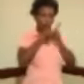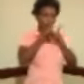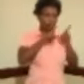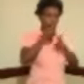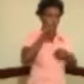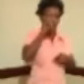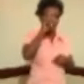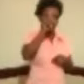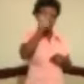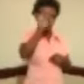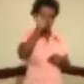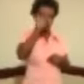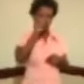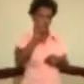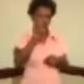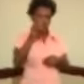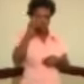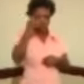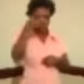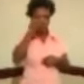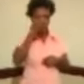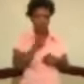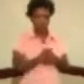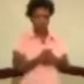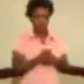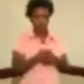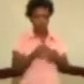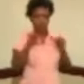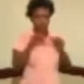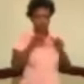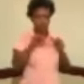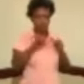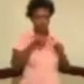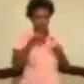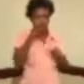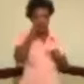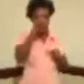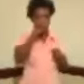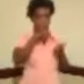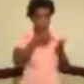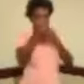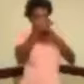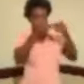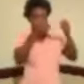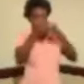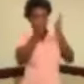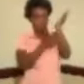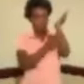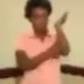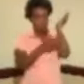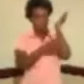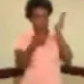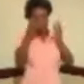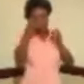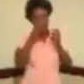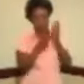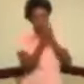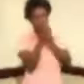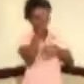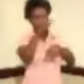c'était justice et sécurité publique, nous pourrons faire pareil. Thème 3 c'était reconstruction PIA et puis thème 4 c'était production